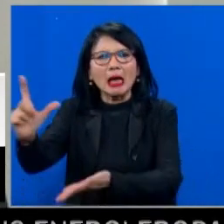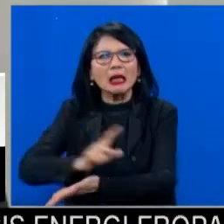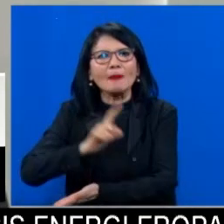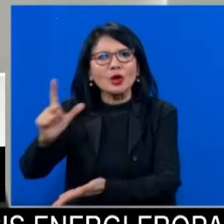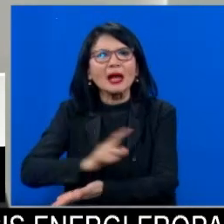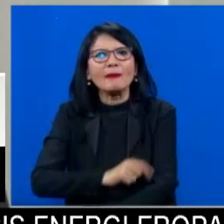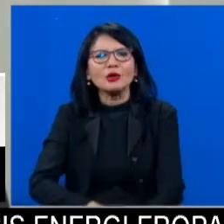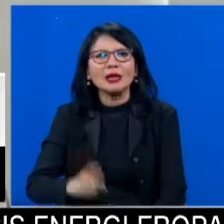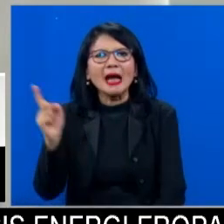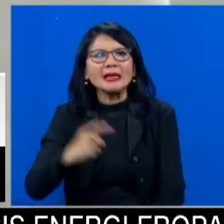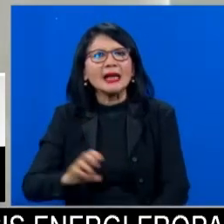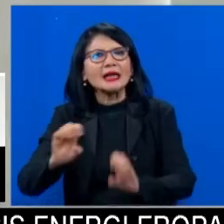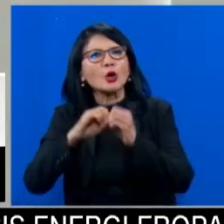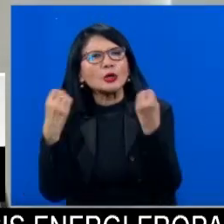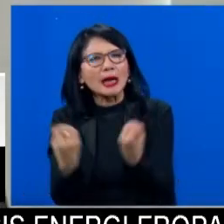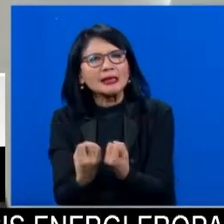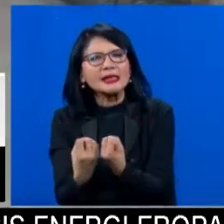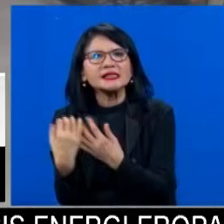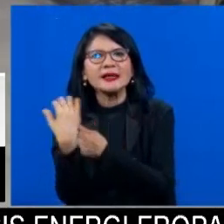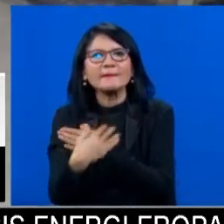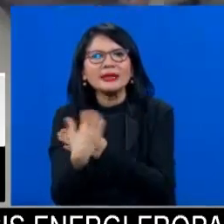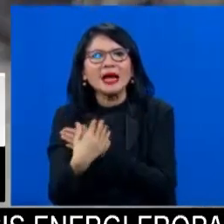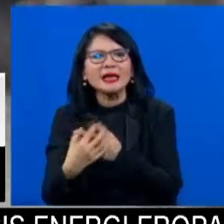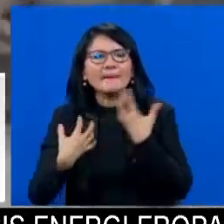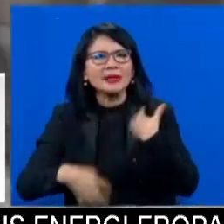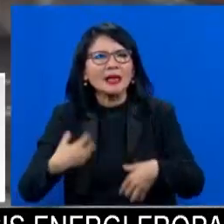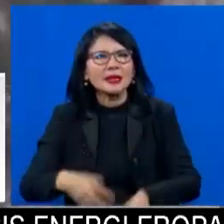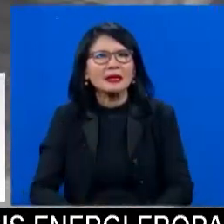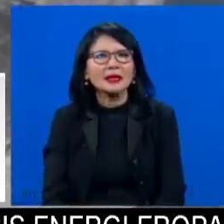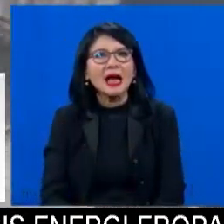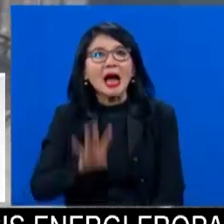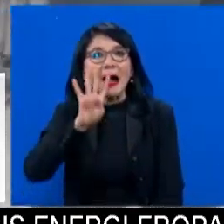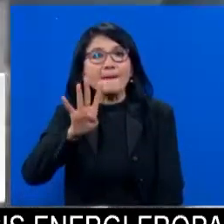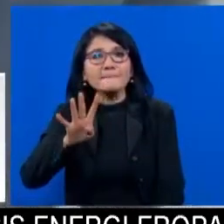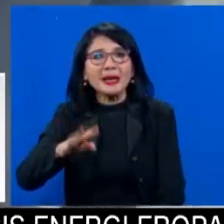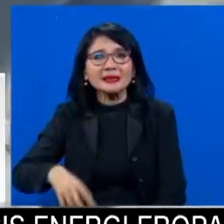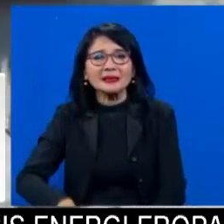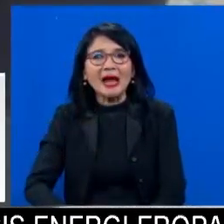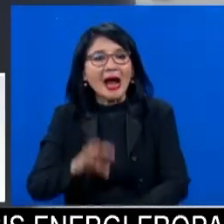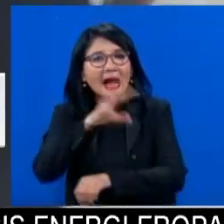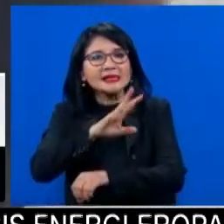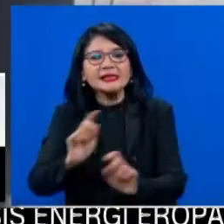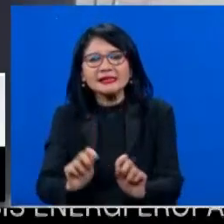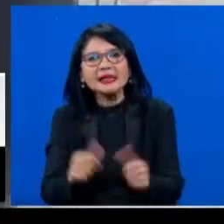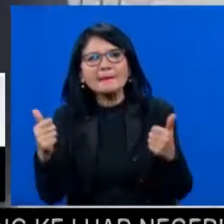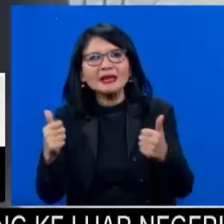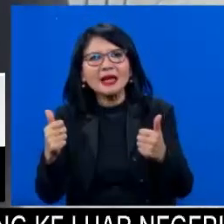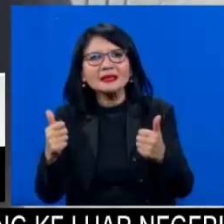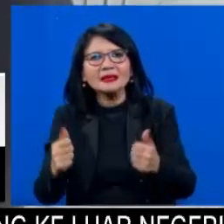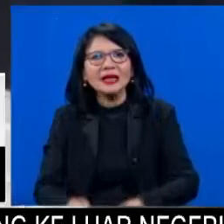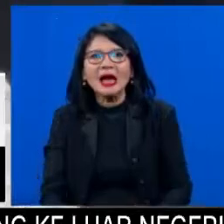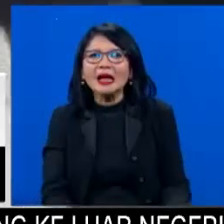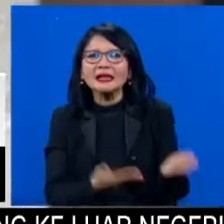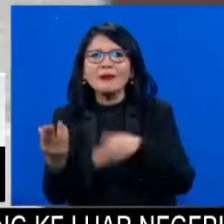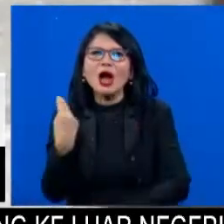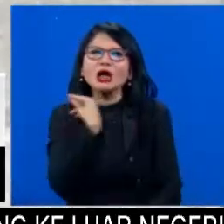oleh rekan-rekan tersebut kepada Polrestabes Surabaya. 4 ekor anjing yang berhasil diselamatkan dari rumah jagal di Surabaya dibawa ke